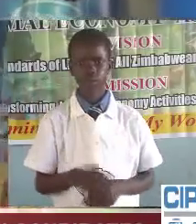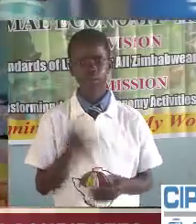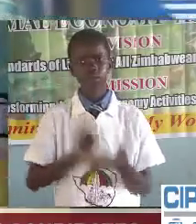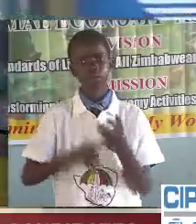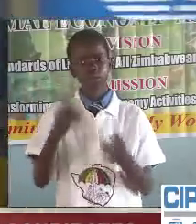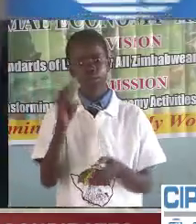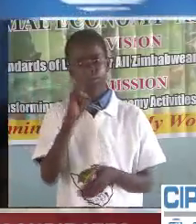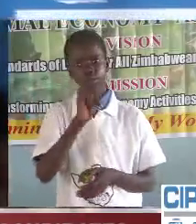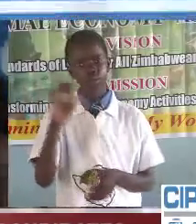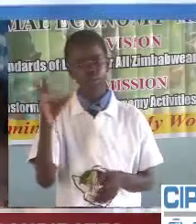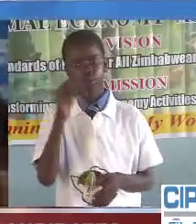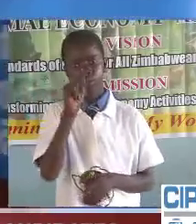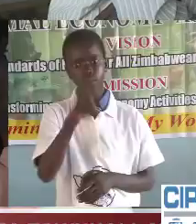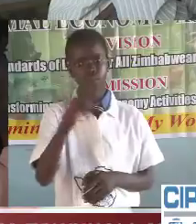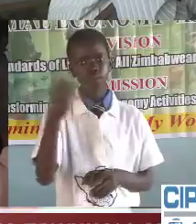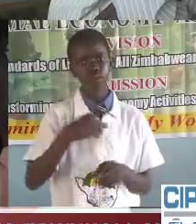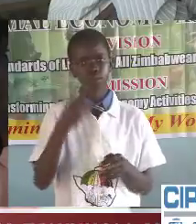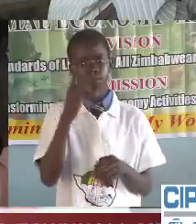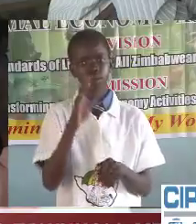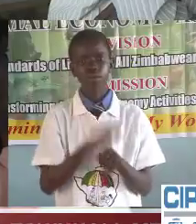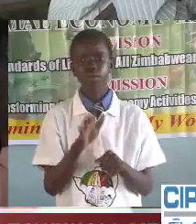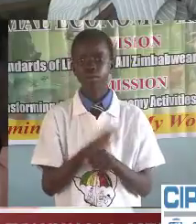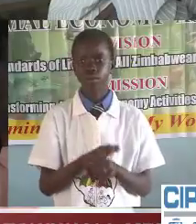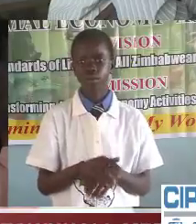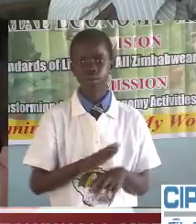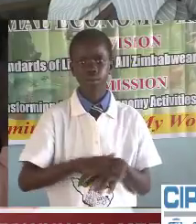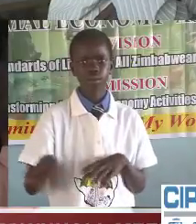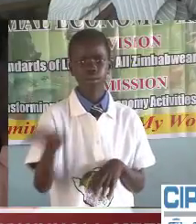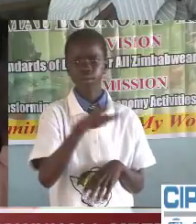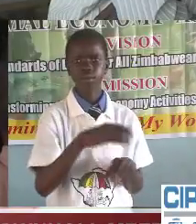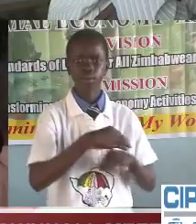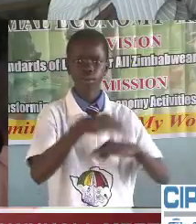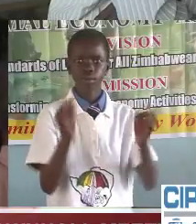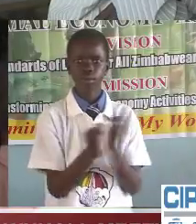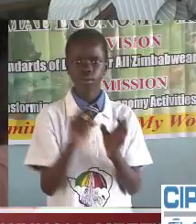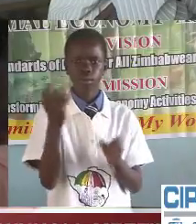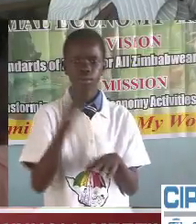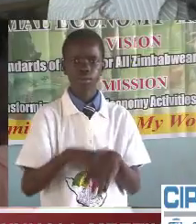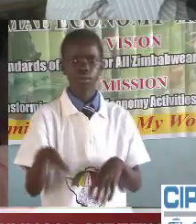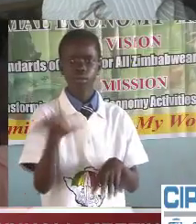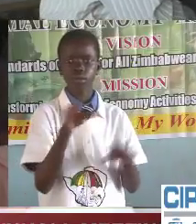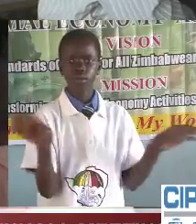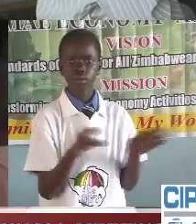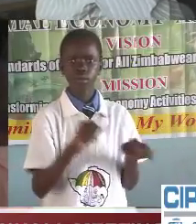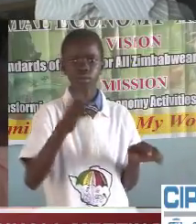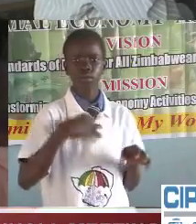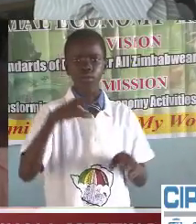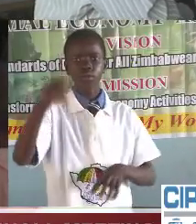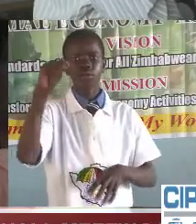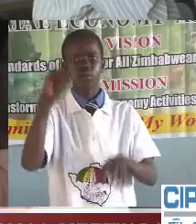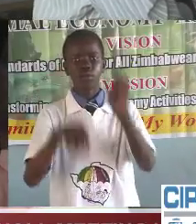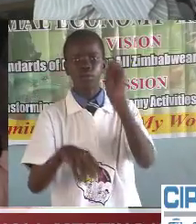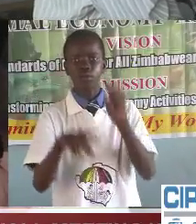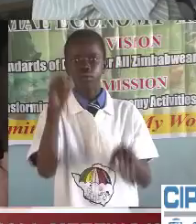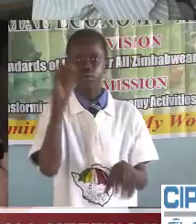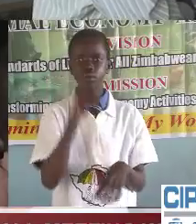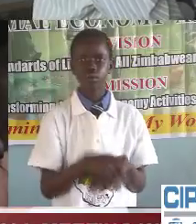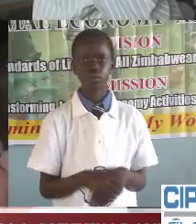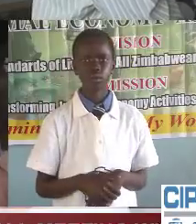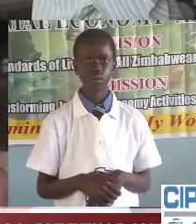yekukanzo, tine the corruptible candidates dzatinochuza nekuti dzine dzamboti bribe